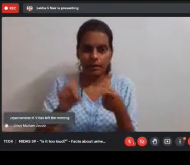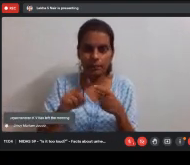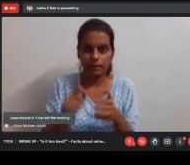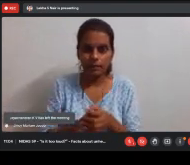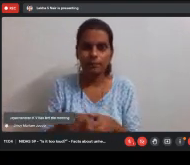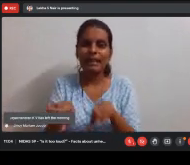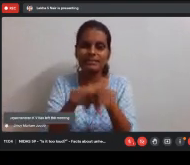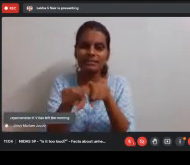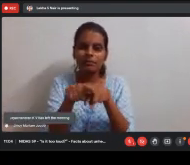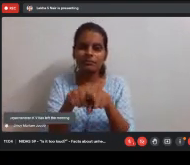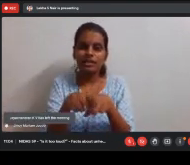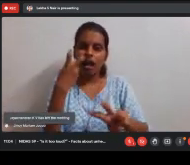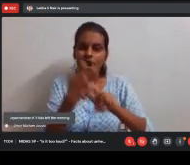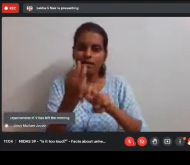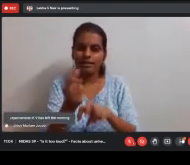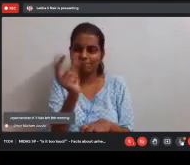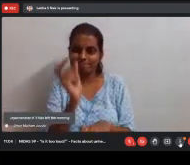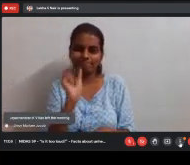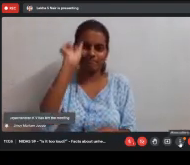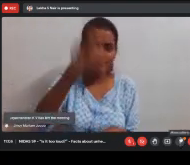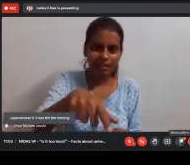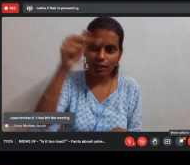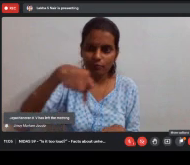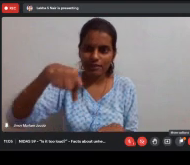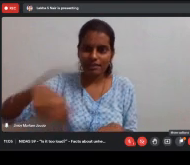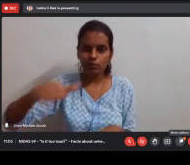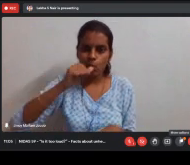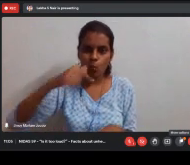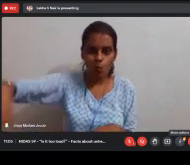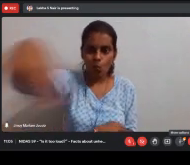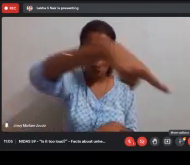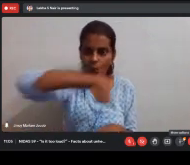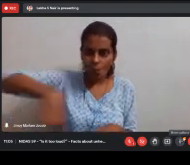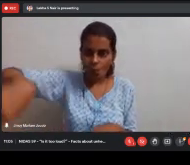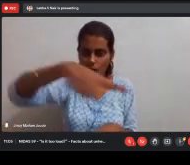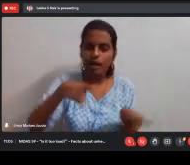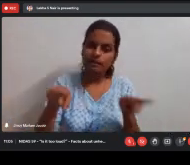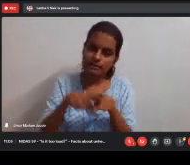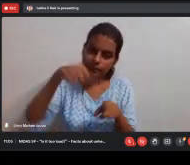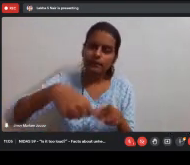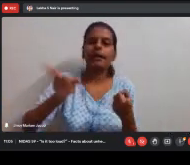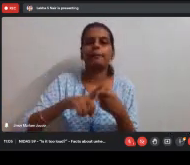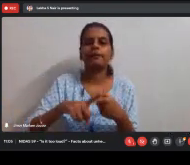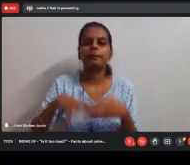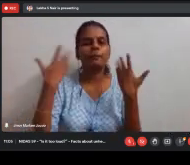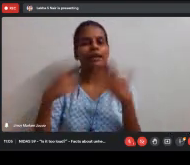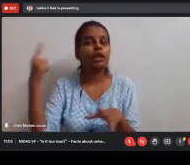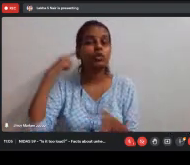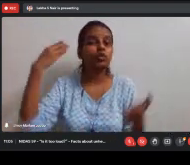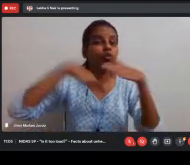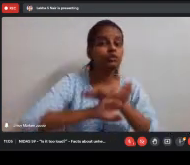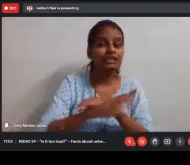വെള്ളം നിറഞ്ഞു നിൽക്കുന്ന ഒരു ചേംബർ ആണ്. ആ വൈബ്രേഷൻസ് നമുക്ക് വെള്ളത്തിൽ എത്തുമ്പോൾ വെള്ളത്തില് റിപ്പിൾസ് അല്ലെങ്കിൽ ഓളങ്ങൾ